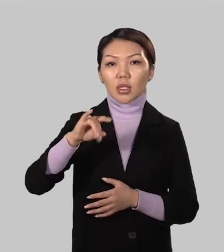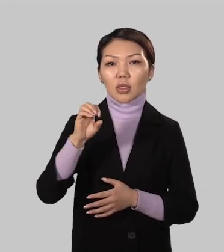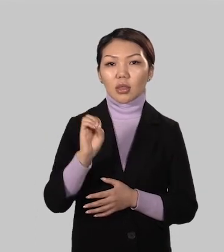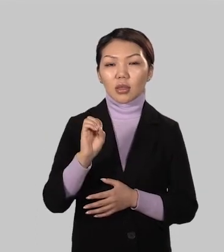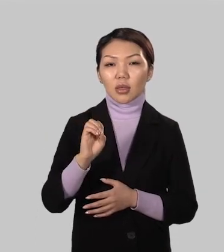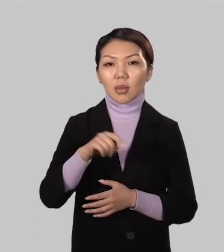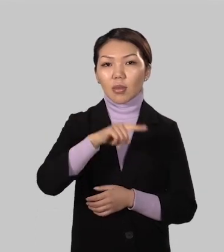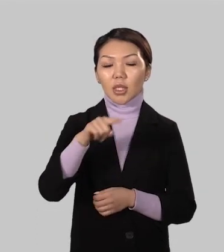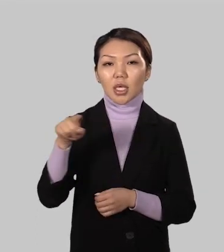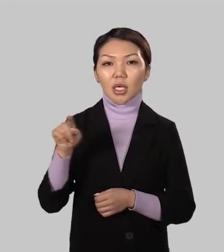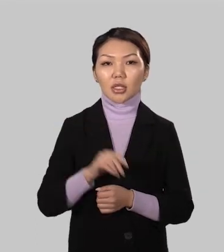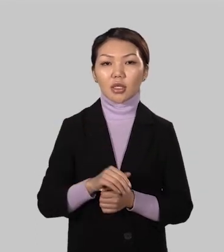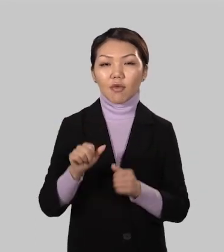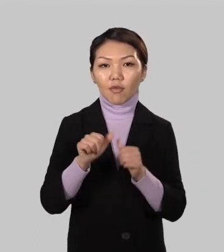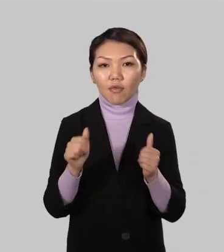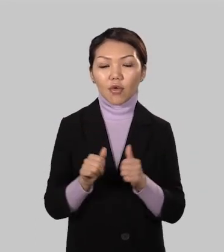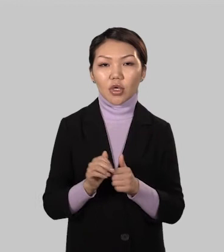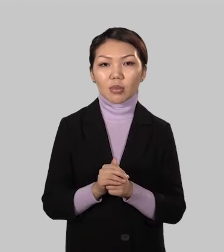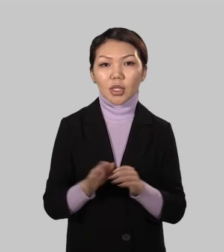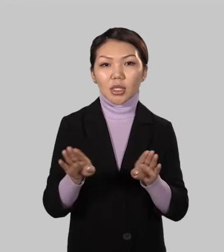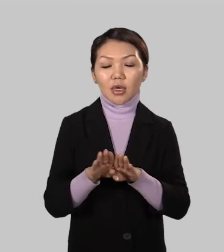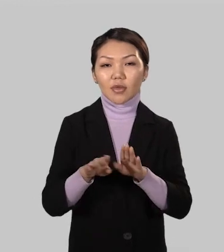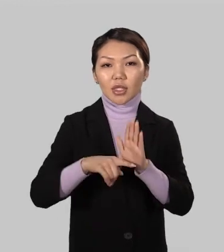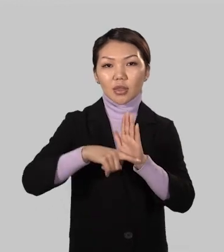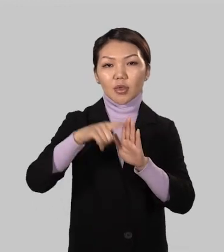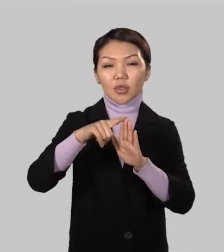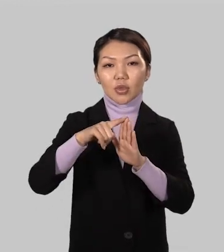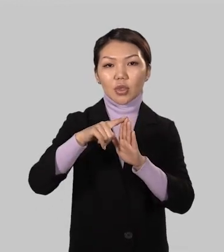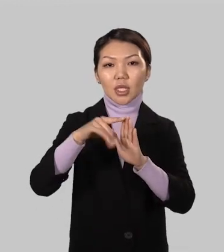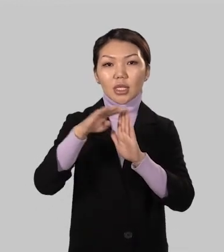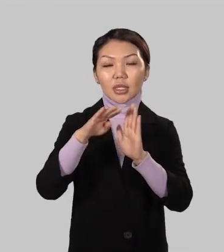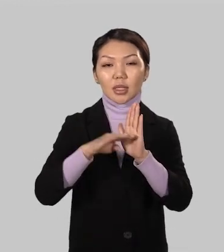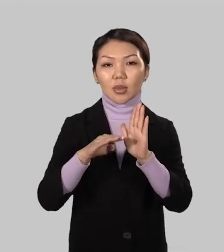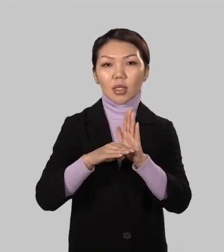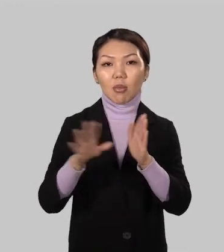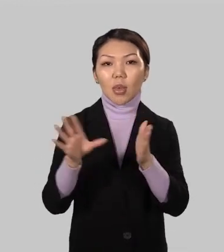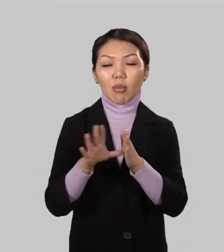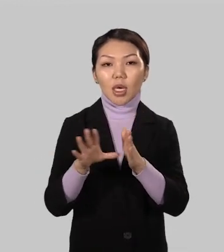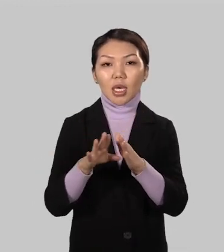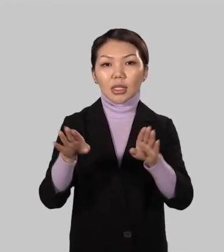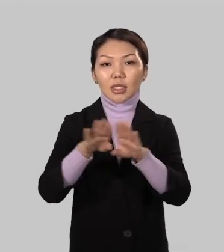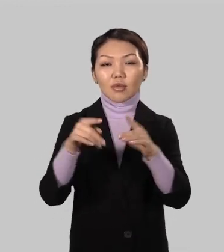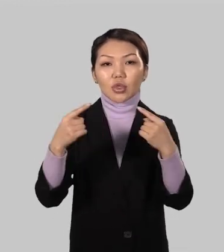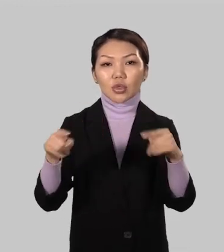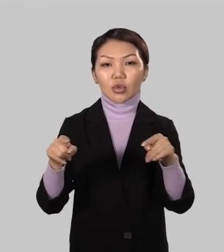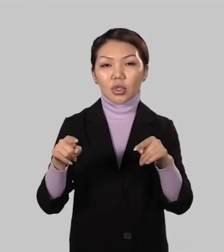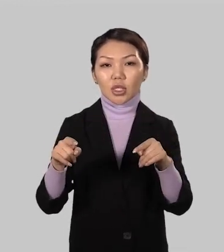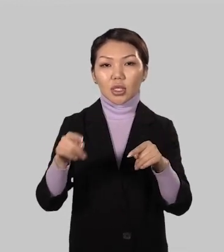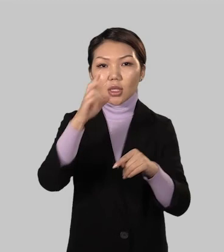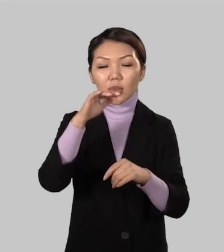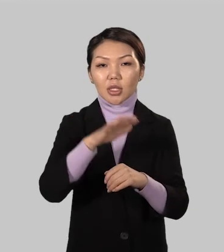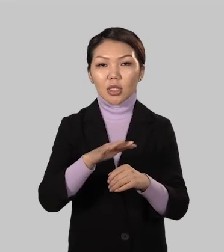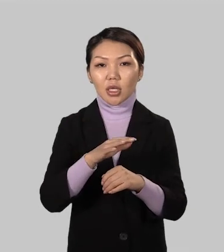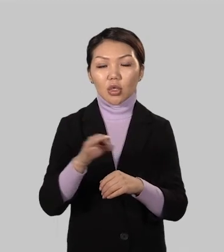прилагательные в форме сравнительной и превосходной степени позволяют сравнить нашу страну с другими